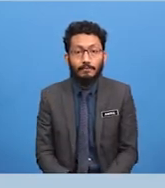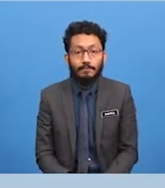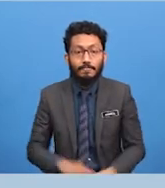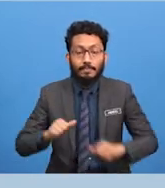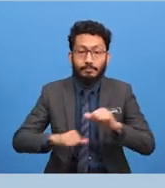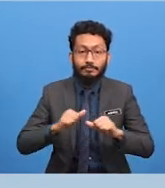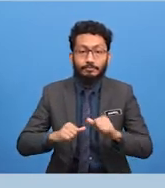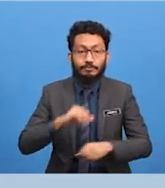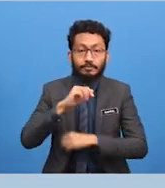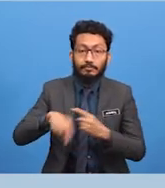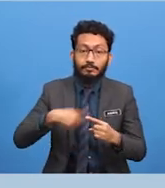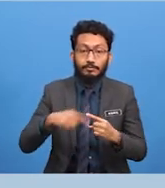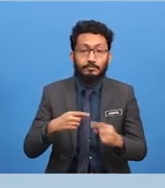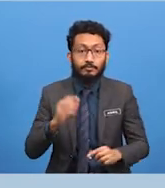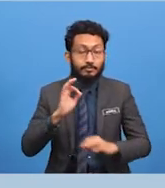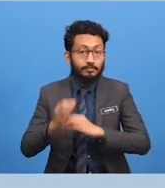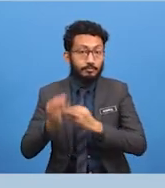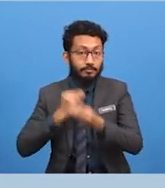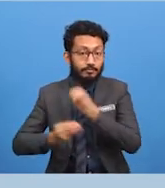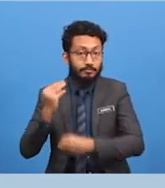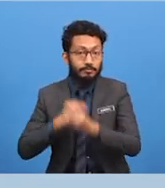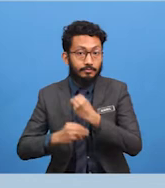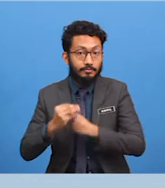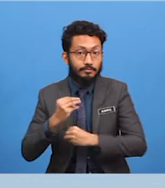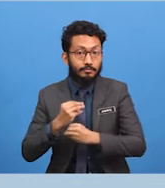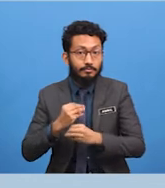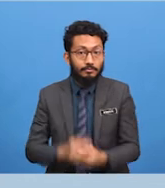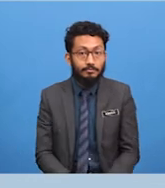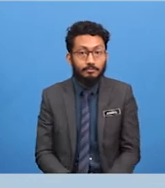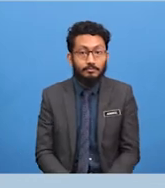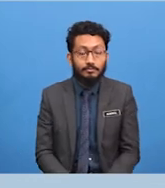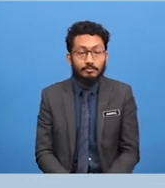menganalisis persekitaran perniagaan merupakan fakta.